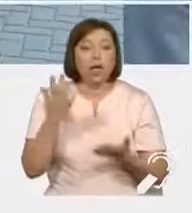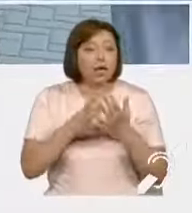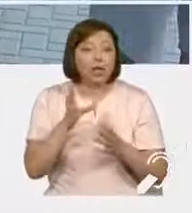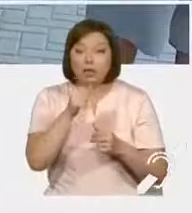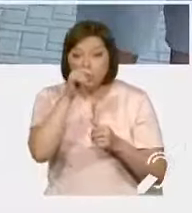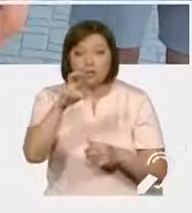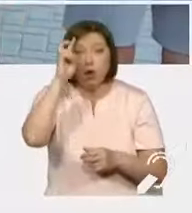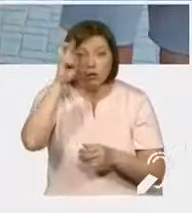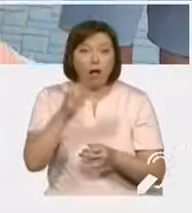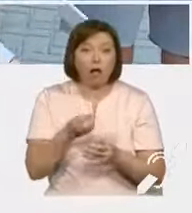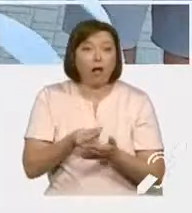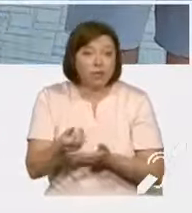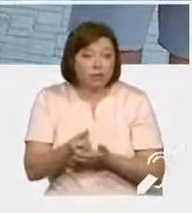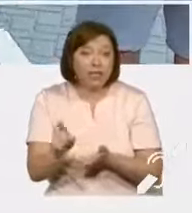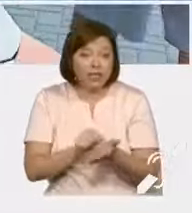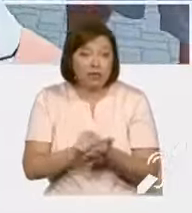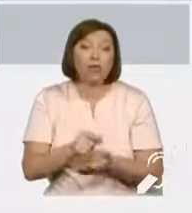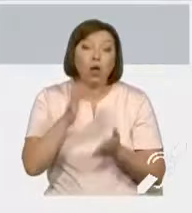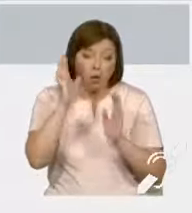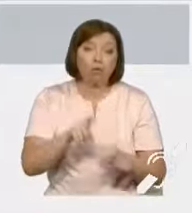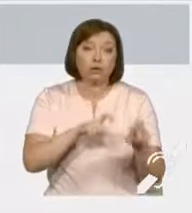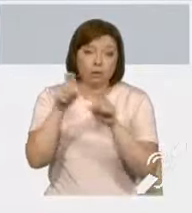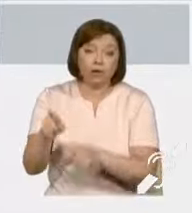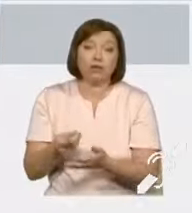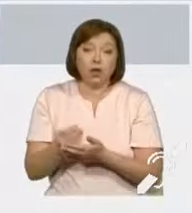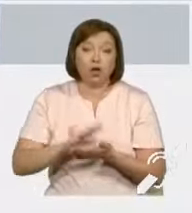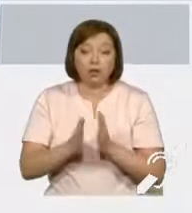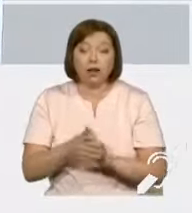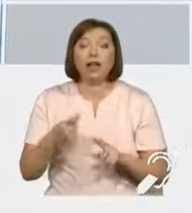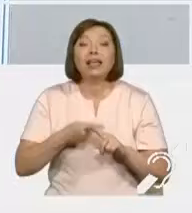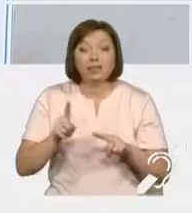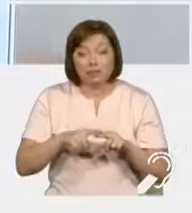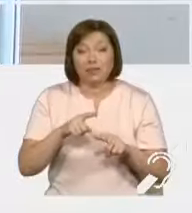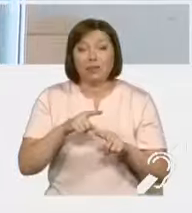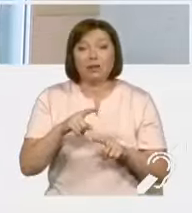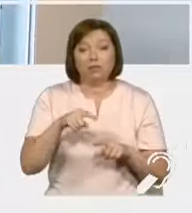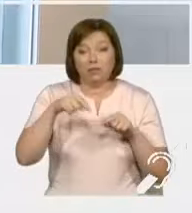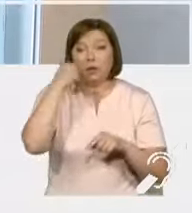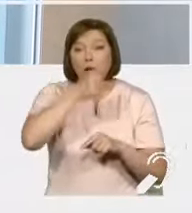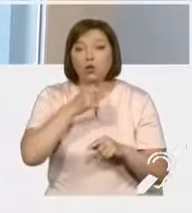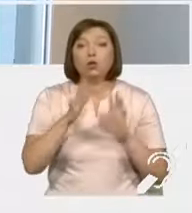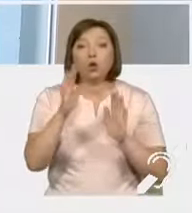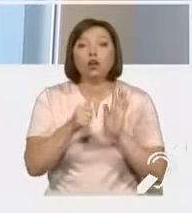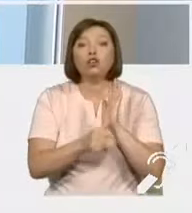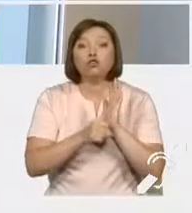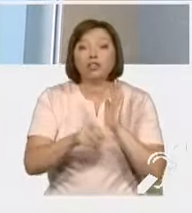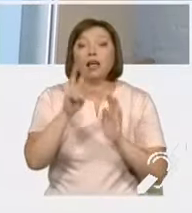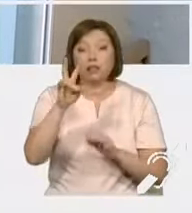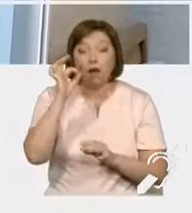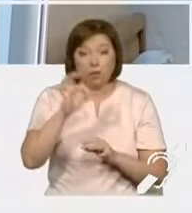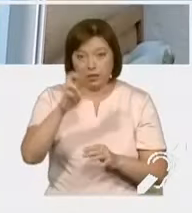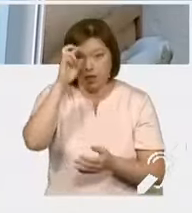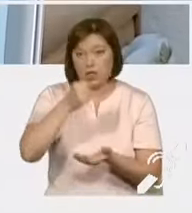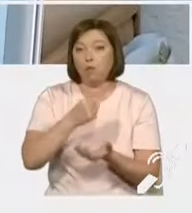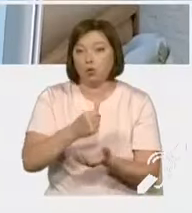la buget, atunci să mergem la contract. Din cele 590 de locuri disponibile în acest an, numai 62 sunt la